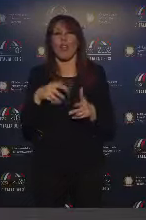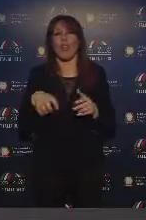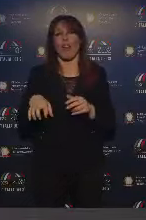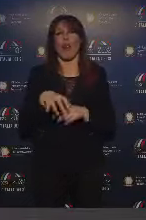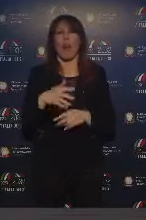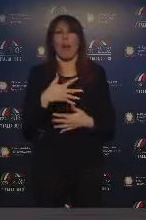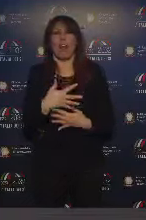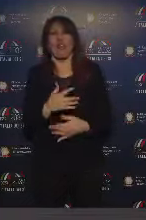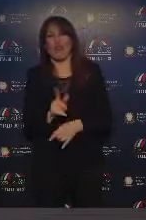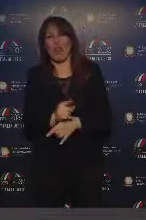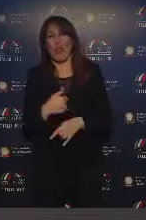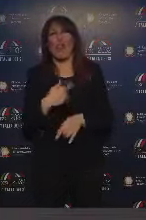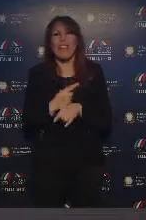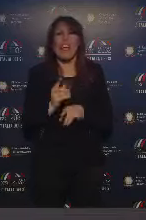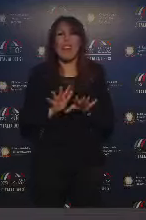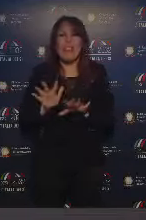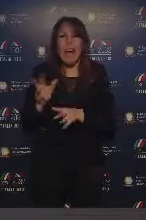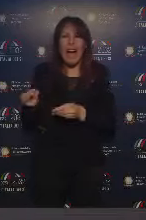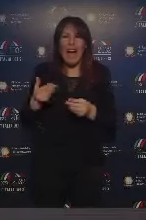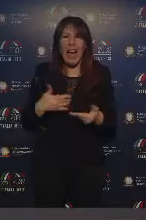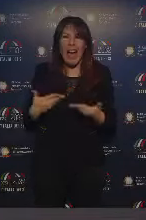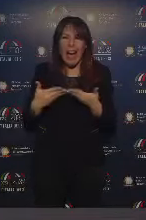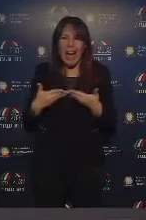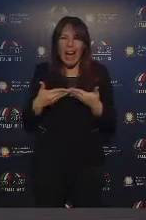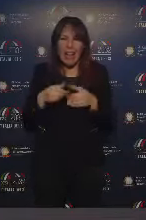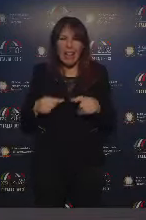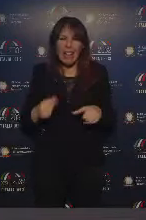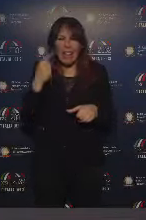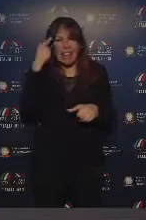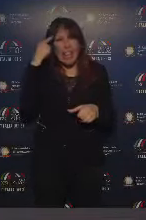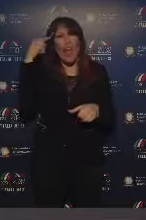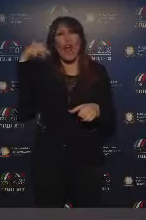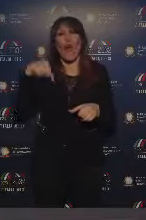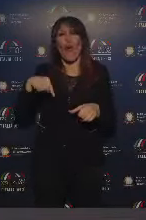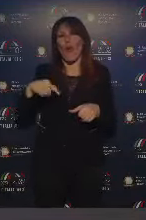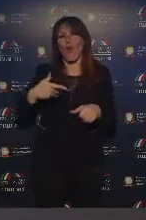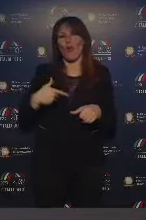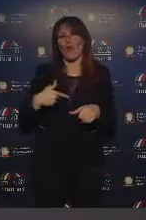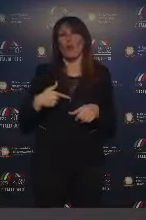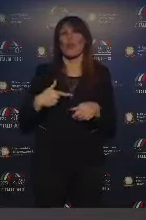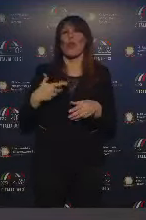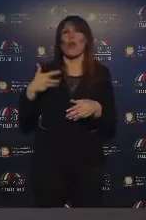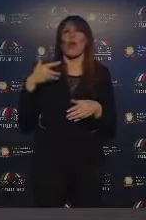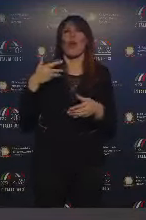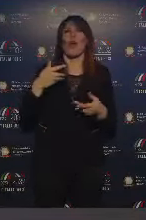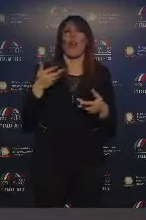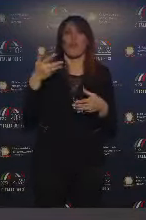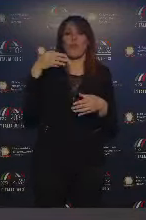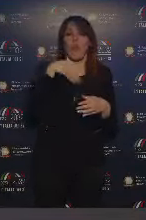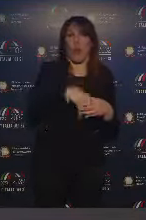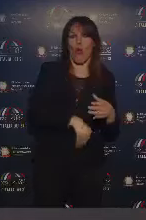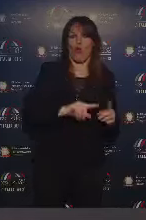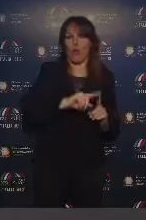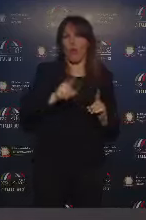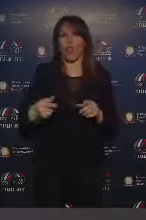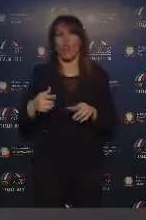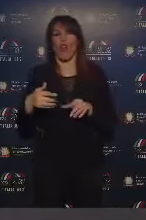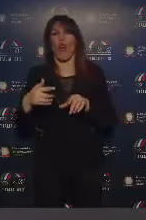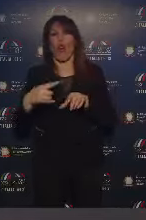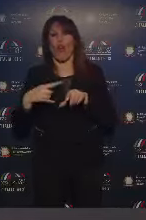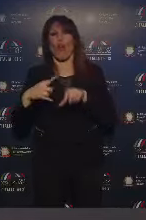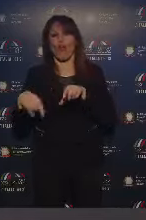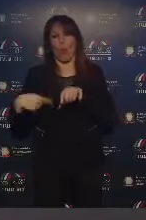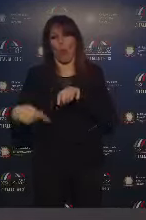passione deve poggiare su dei dati oggi Dal Pozzo alla ruota quindi nell'intero sistema ciclo